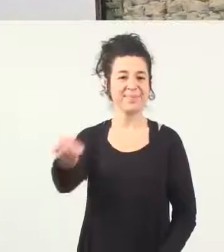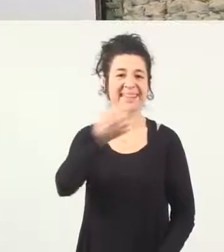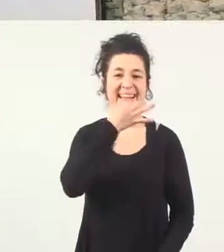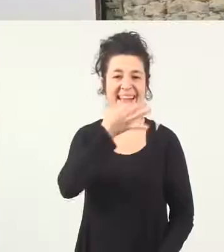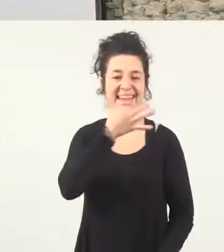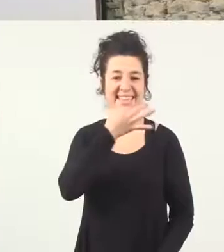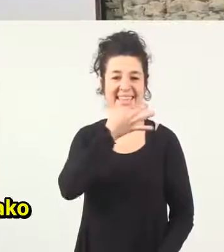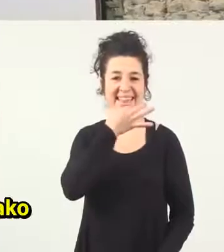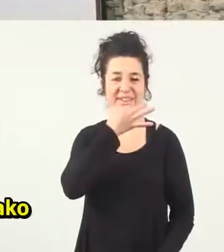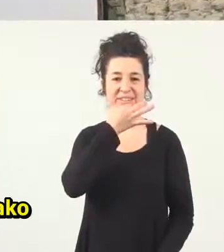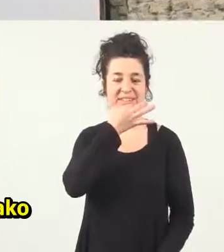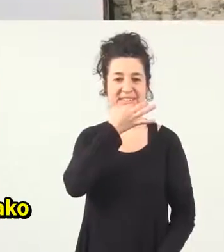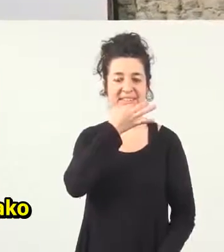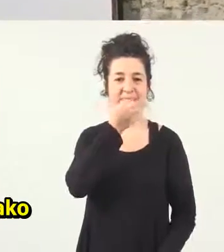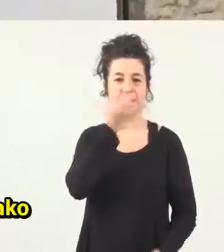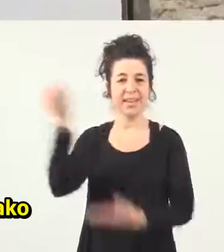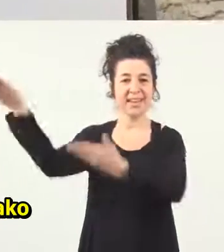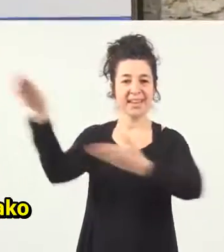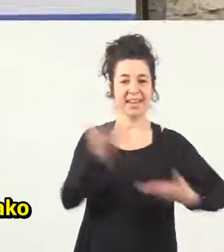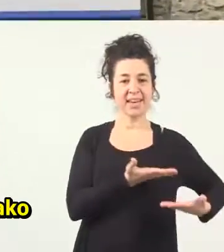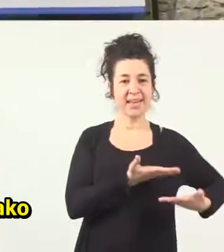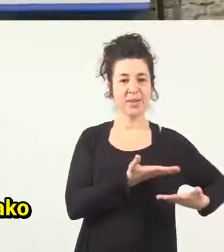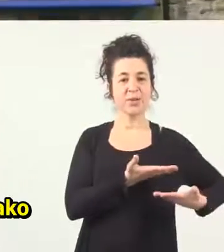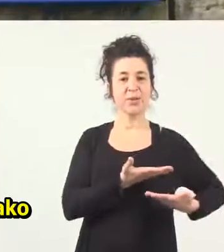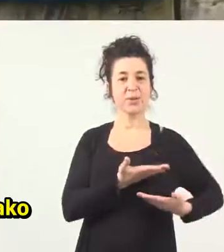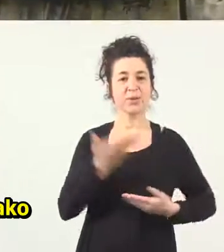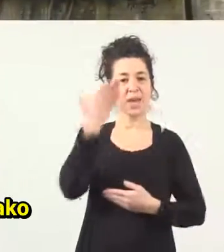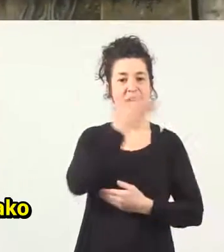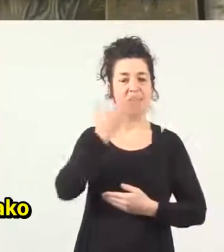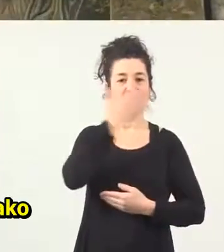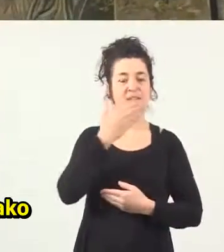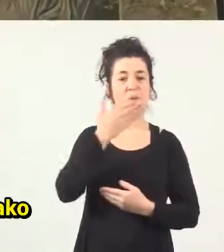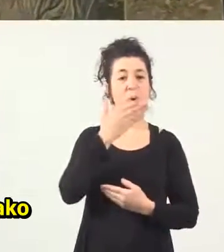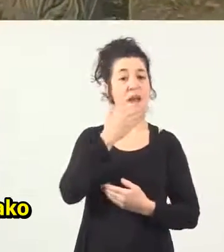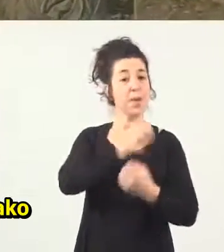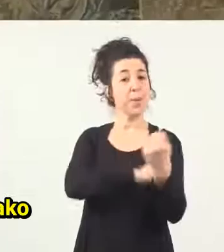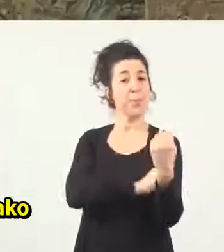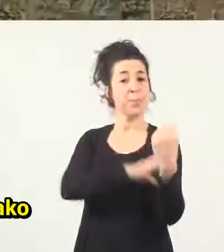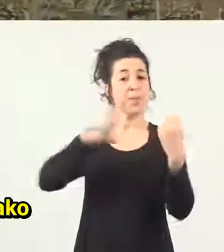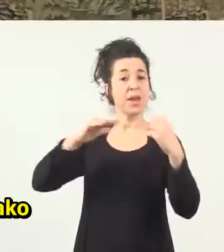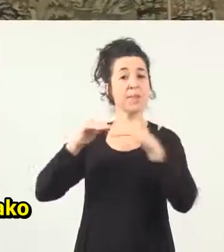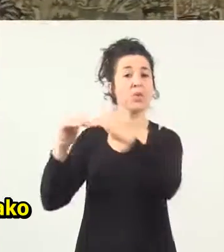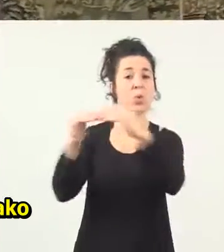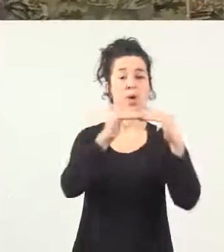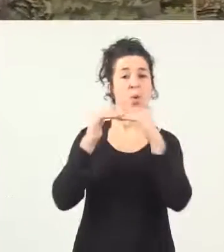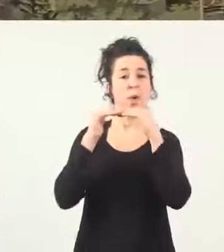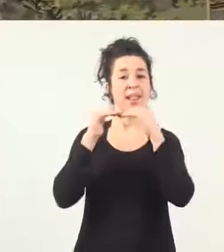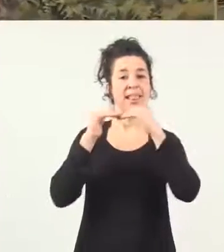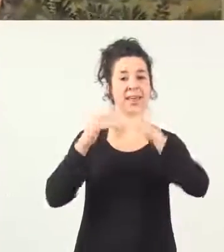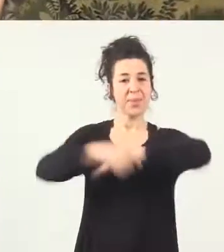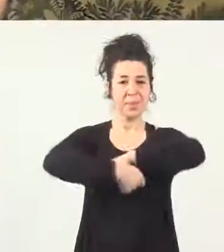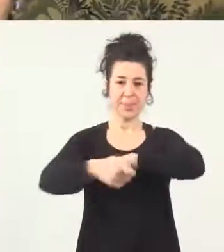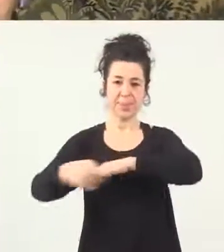Arratsaldean eta ongi etorri Gasteizko emakumeon jabekuntzarako eta berdintasunarako eskolera.